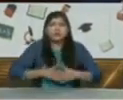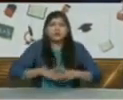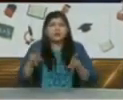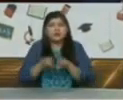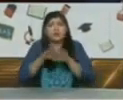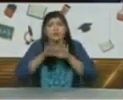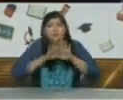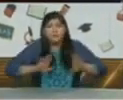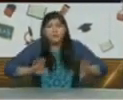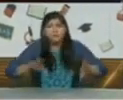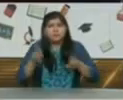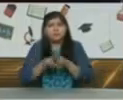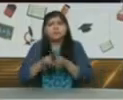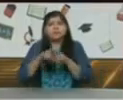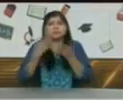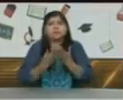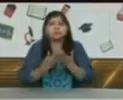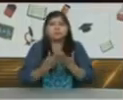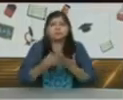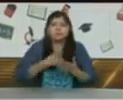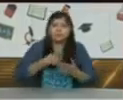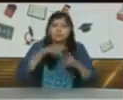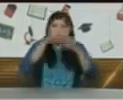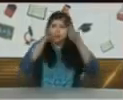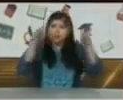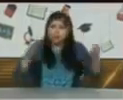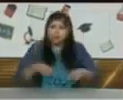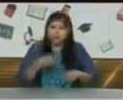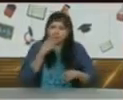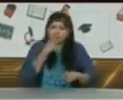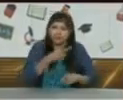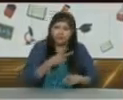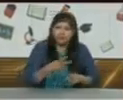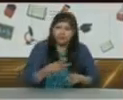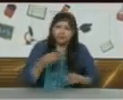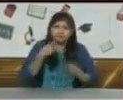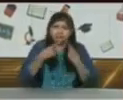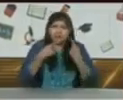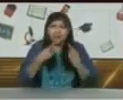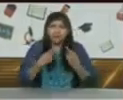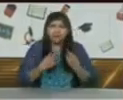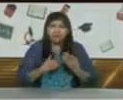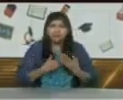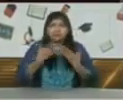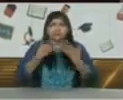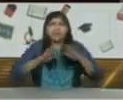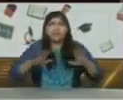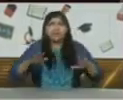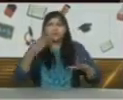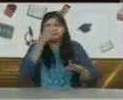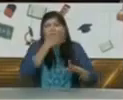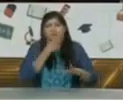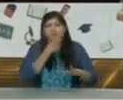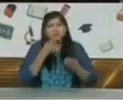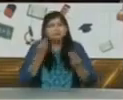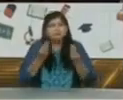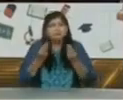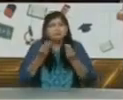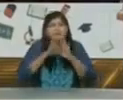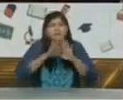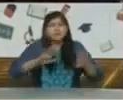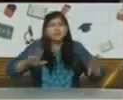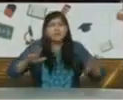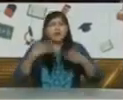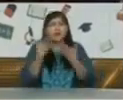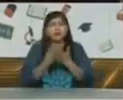जाना चाहिए। मैं अभी टीवी स्क्रीन पर आपको देख रहा हूं, इतना शांत आपका चेहरा है,